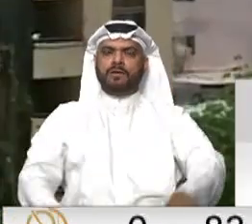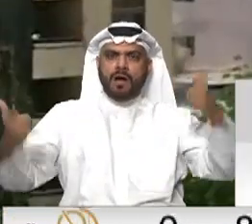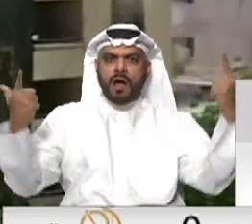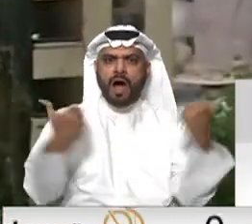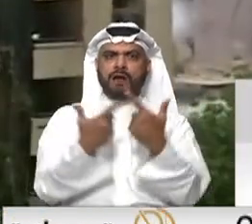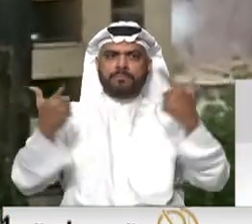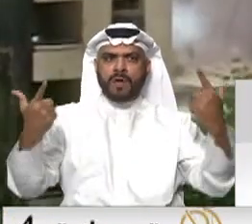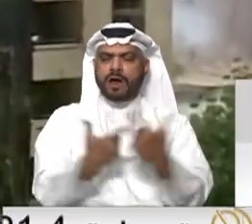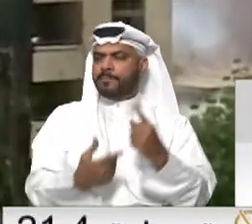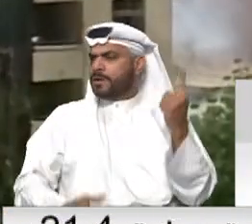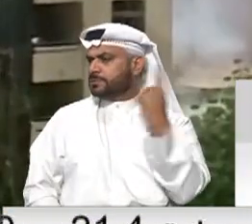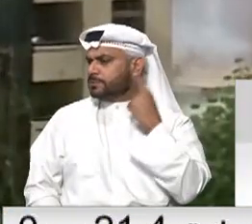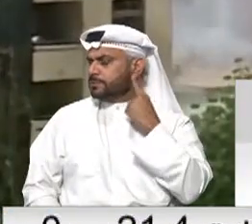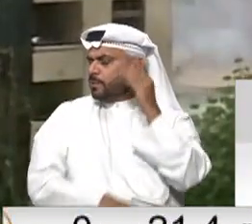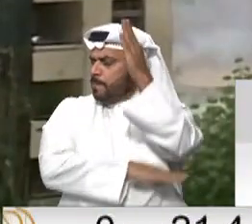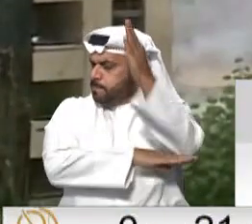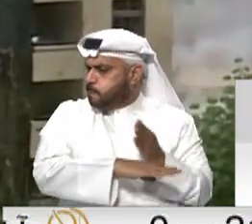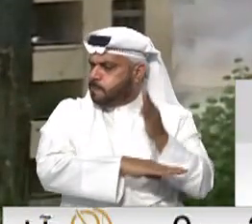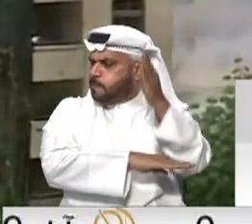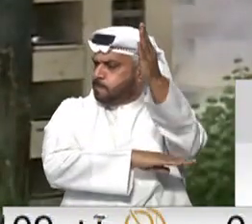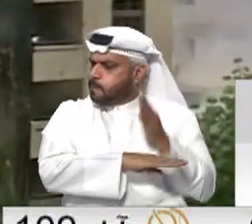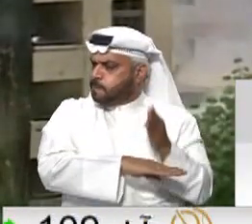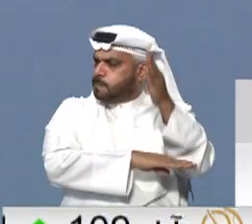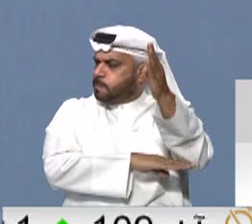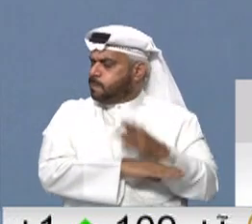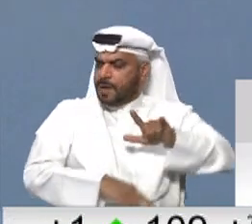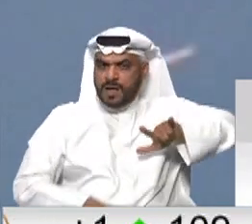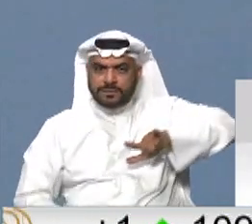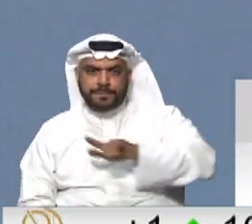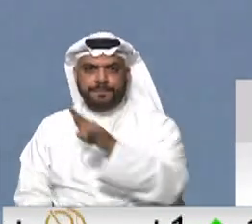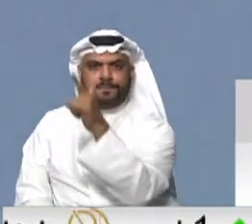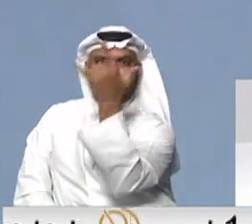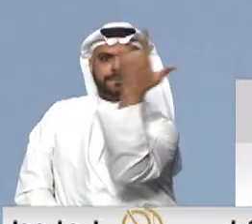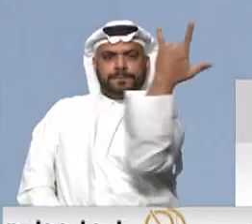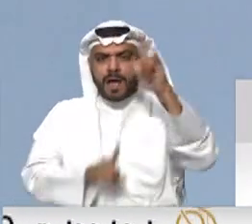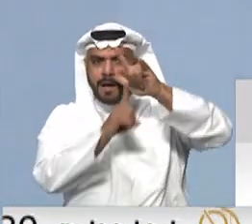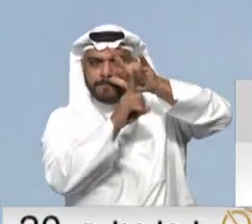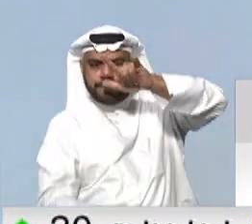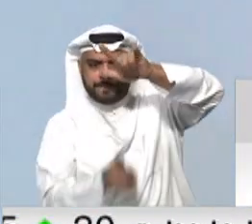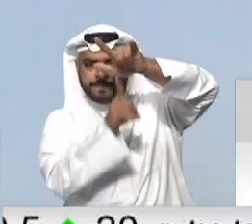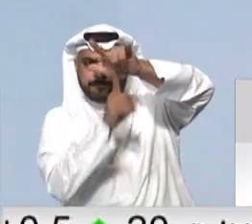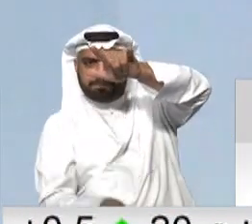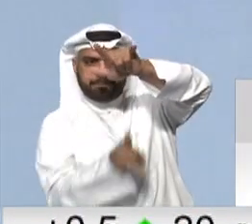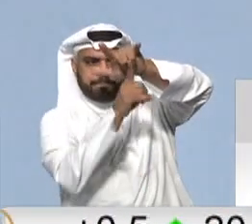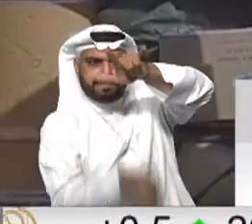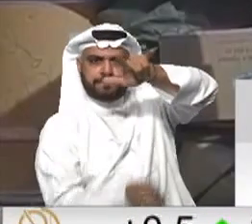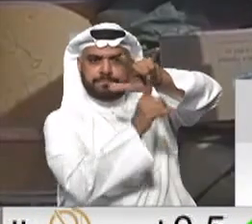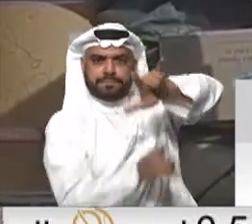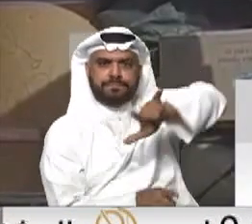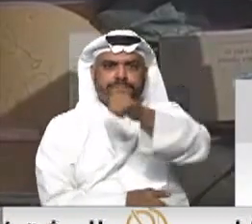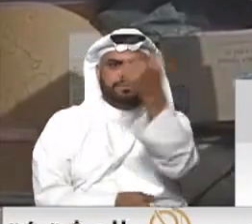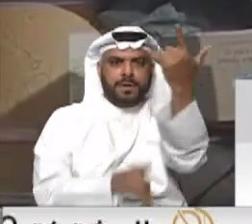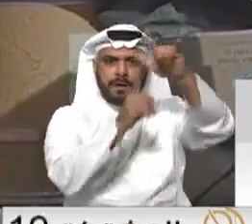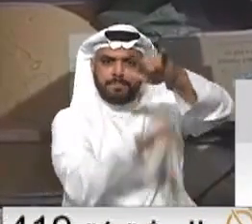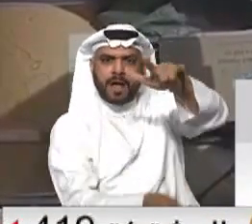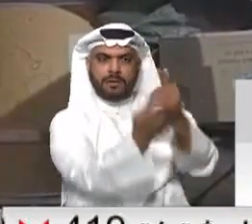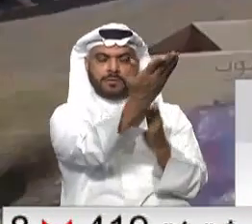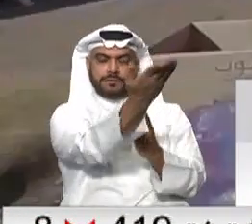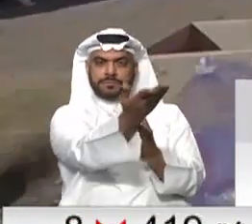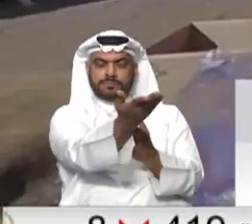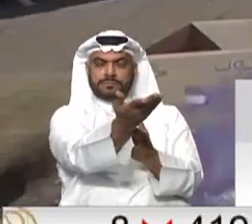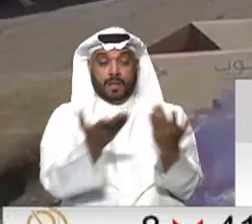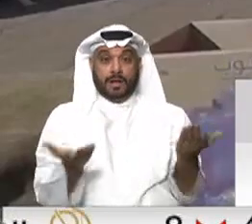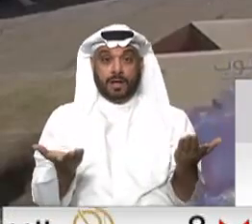دوي المدفعية والقصف وتحليق الطائرات بدد حالة الهدوء النسبي التي سادت الخرطوم قبل بدء